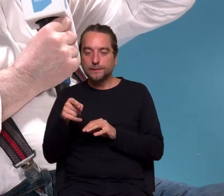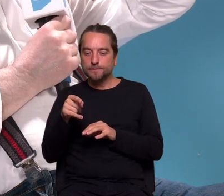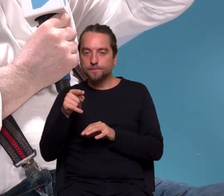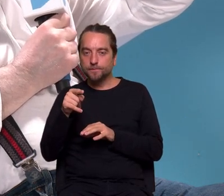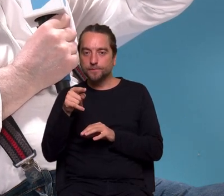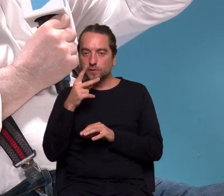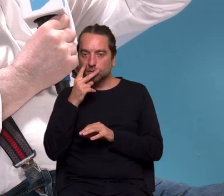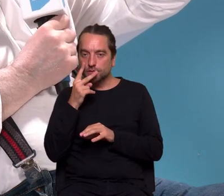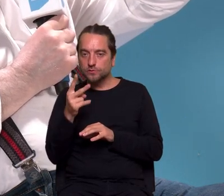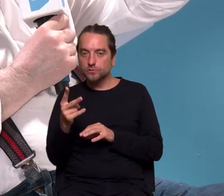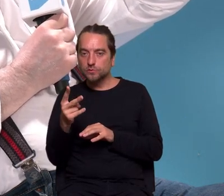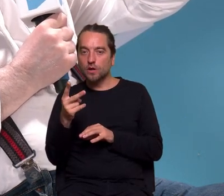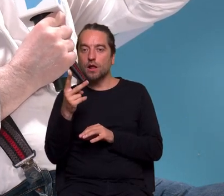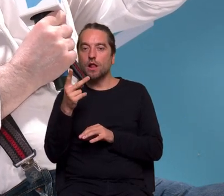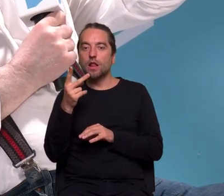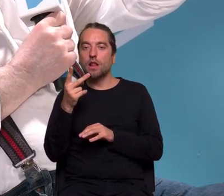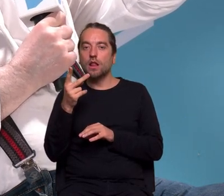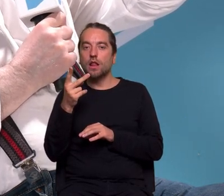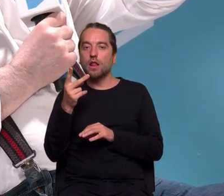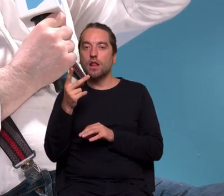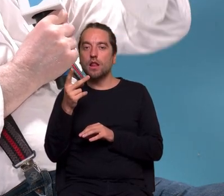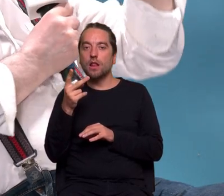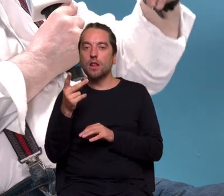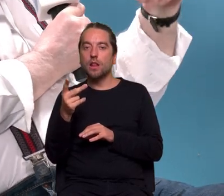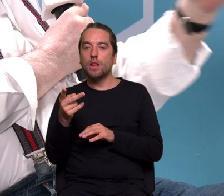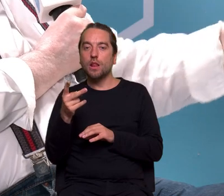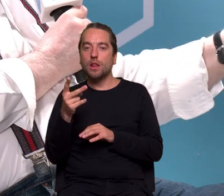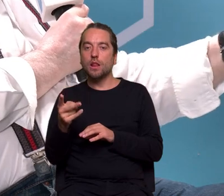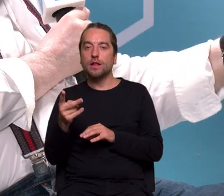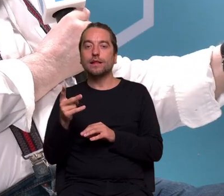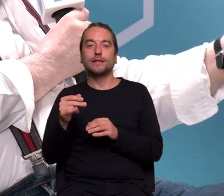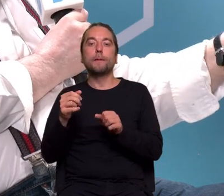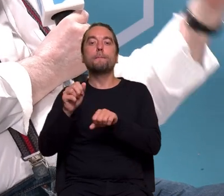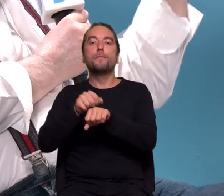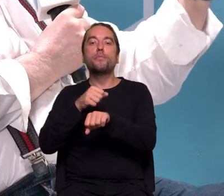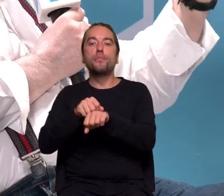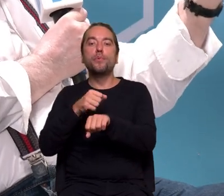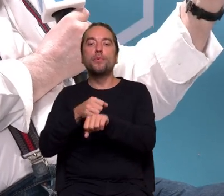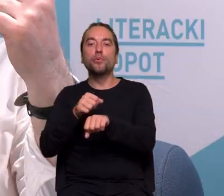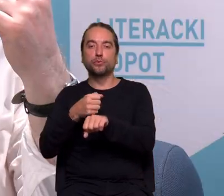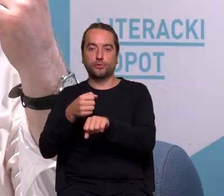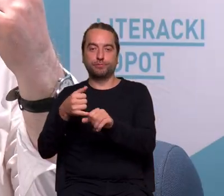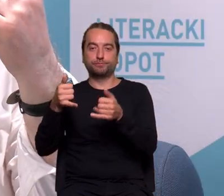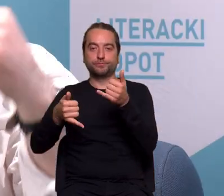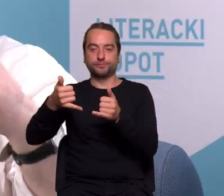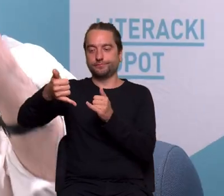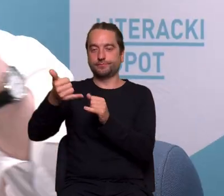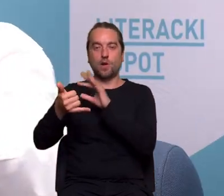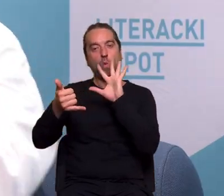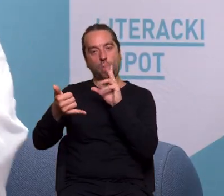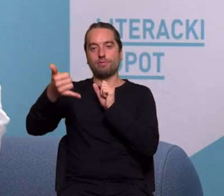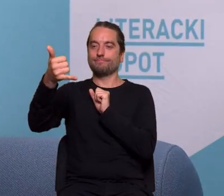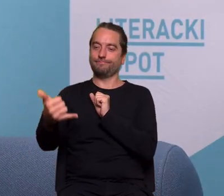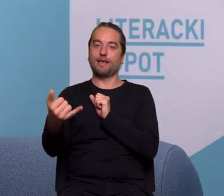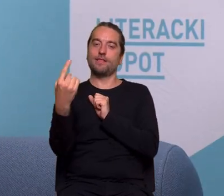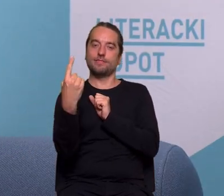zwalisku leżał jej taki uroczysty pantofel. Jeden, jedyny. Prawda?